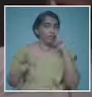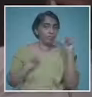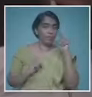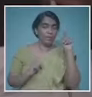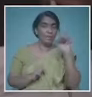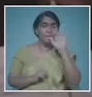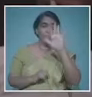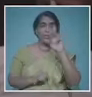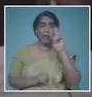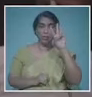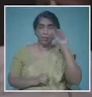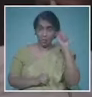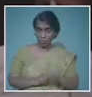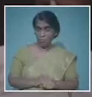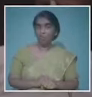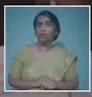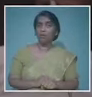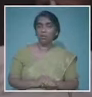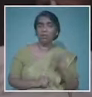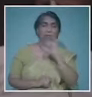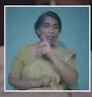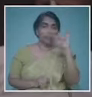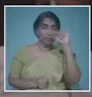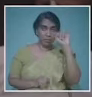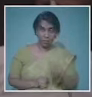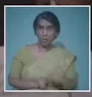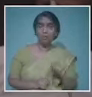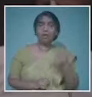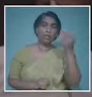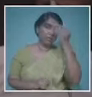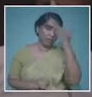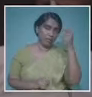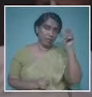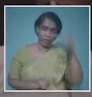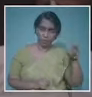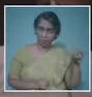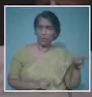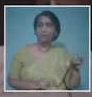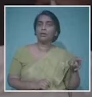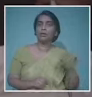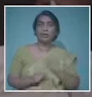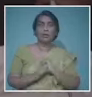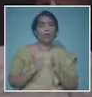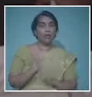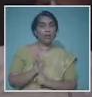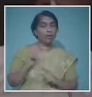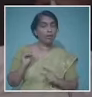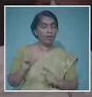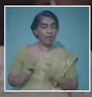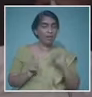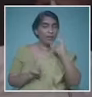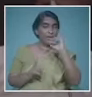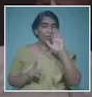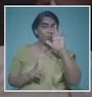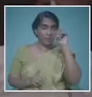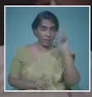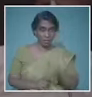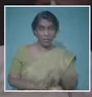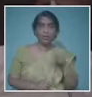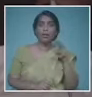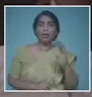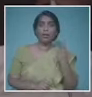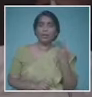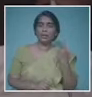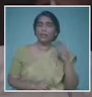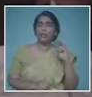ඉන්නවා 53000ක් ගින් 16000ක් දමිළ ජනතාව. ගාල් ඉන්නවා 69000ක් Kek